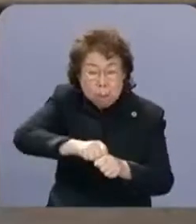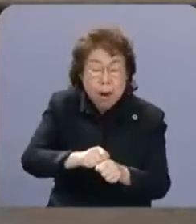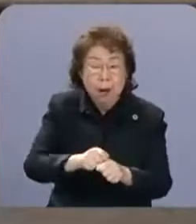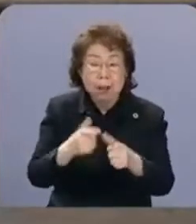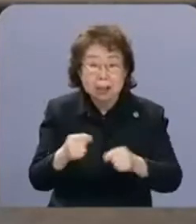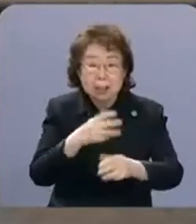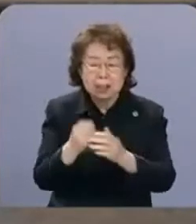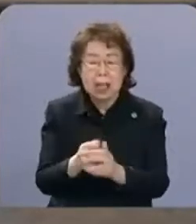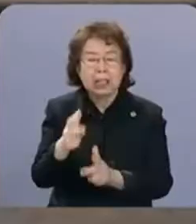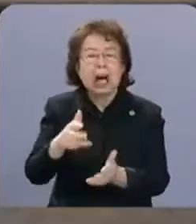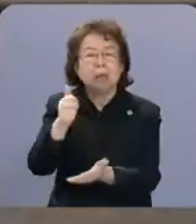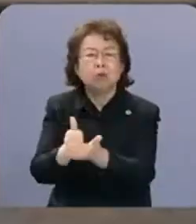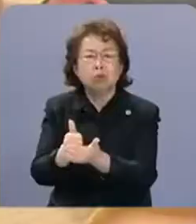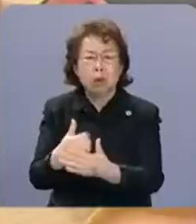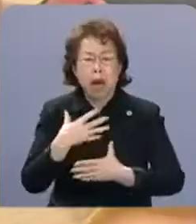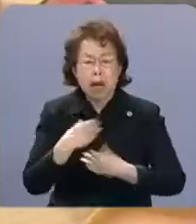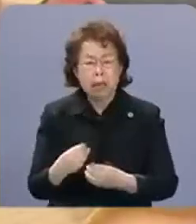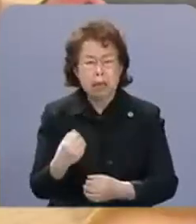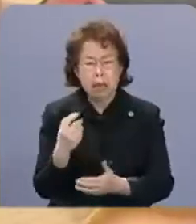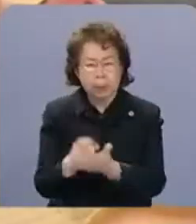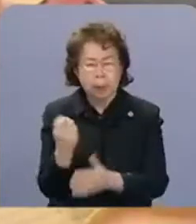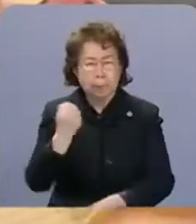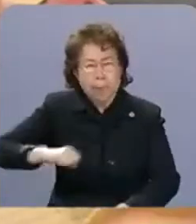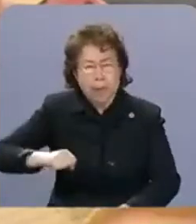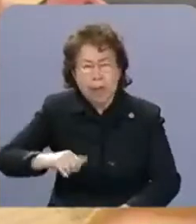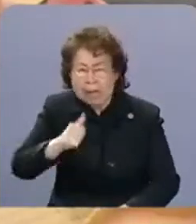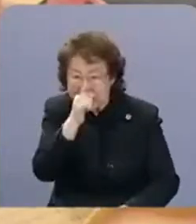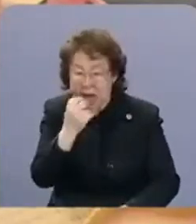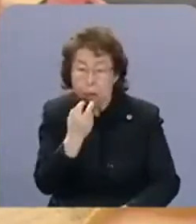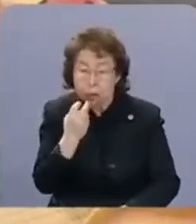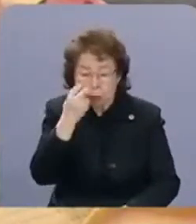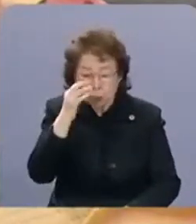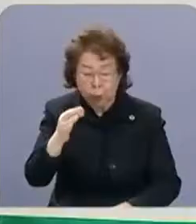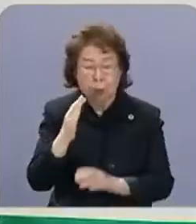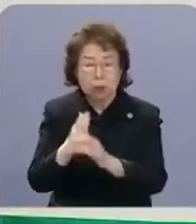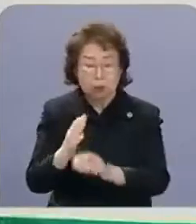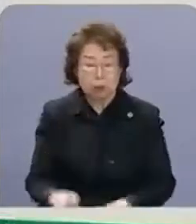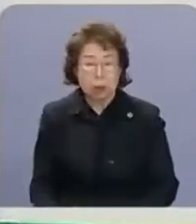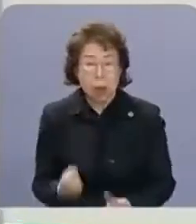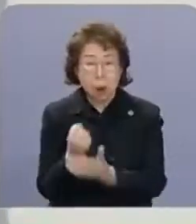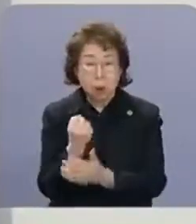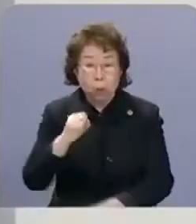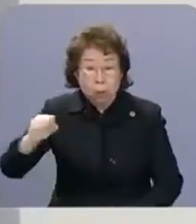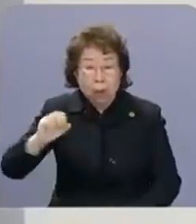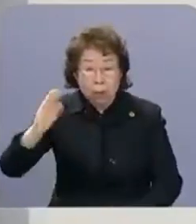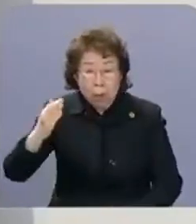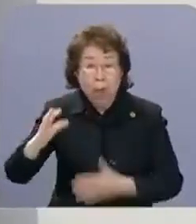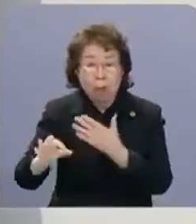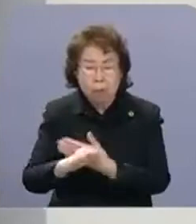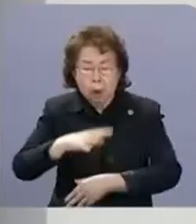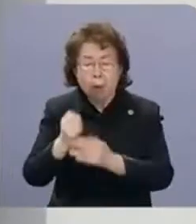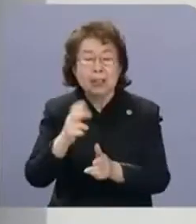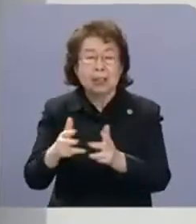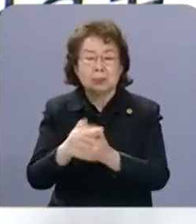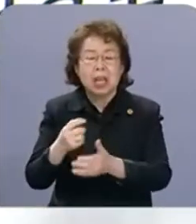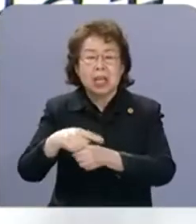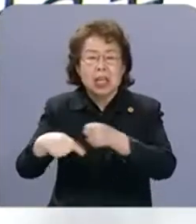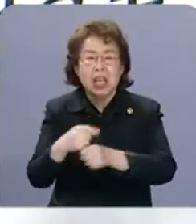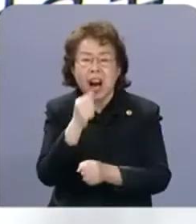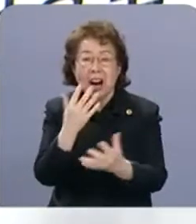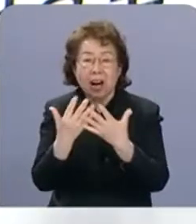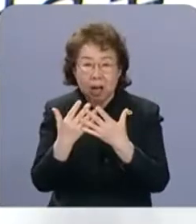사업주가 안전 악골 무등을 지켰는지 살피고 있습니다 의무 위반이 확인되면 사업주에게 1년 이상의 징역이나